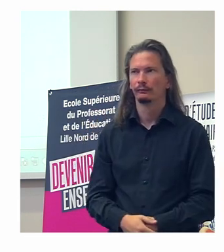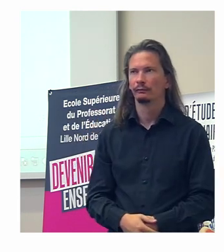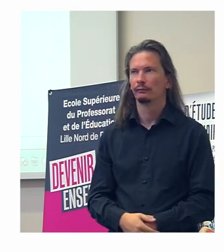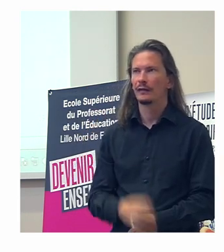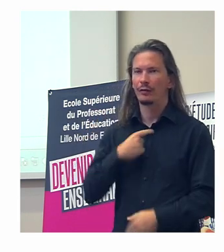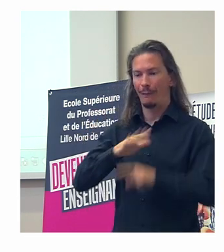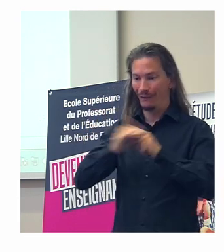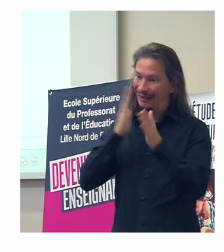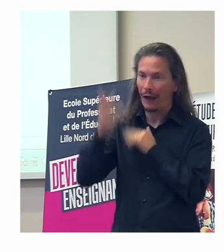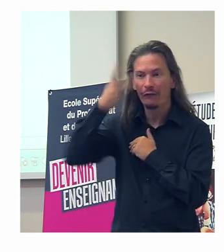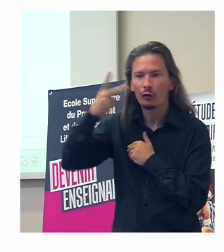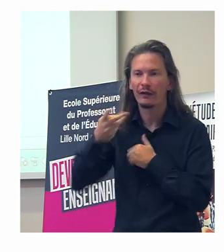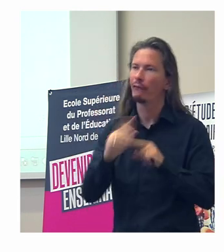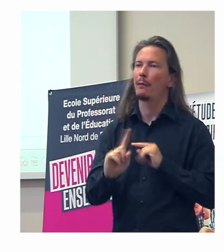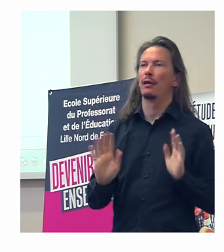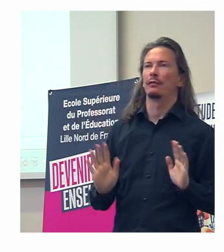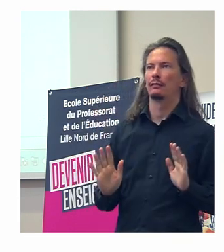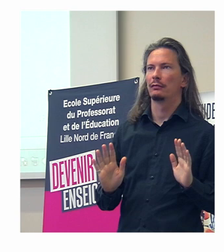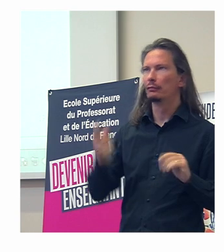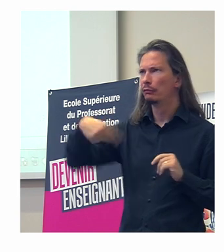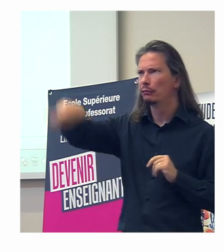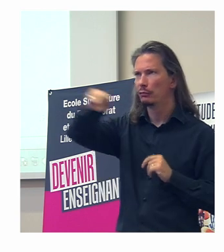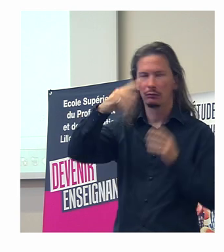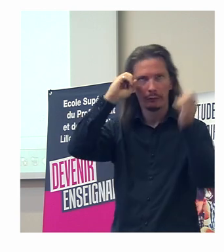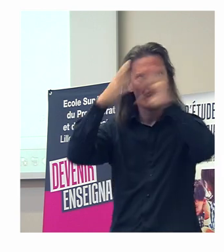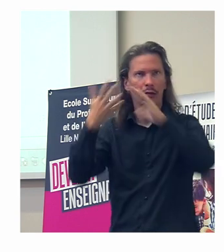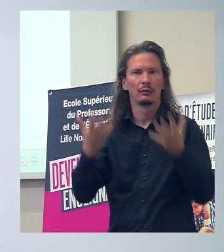pas de la philosophie, ça je dis pour ceux qui pourraient penser